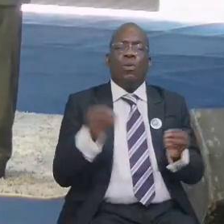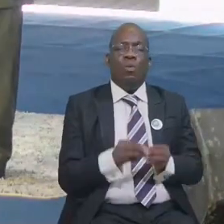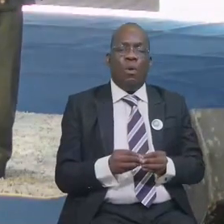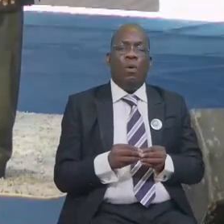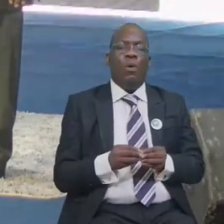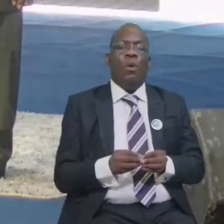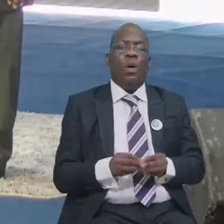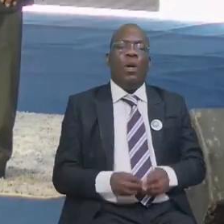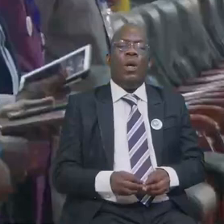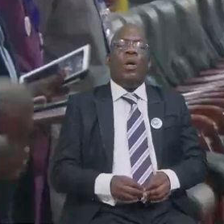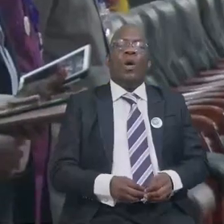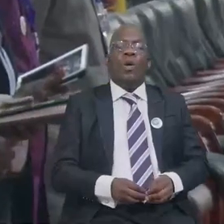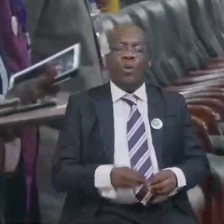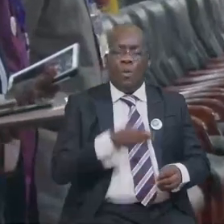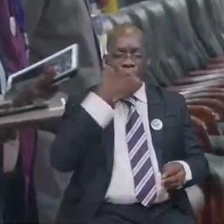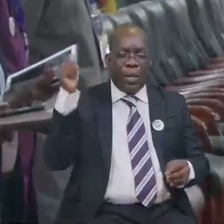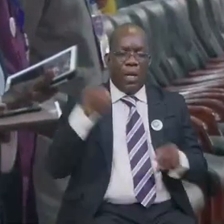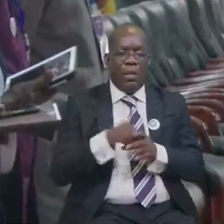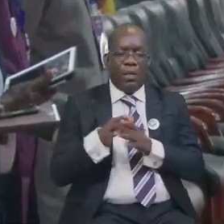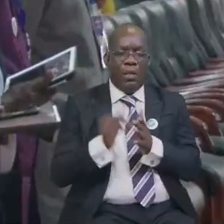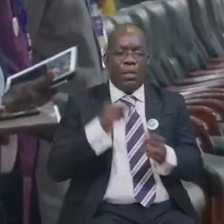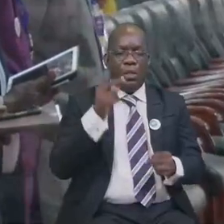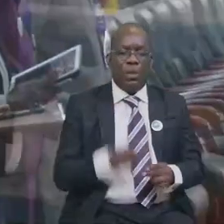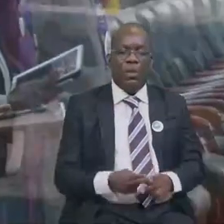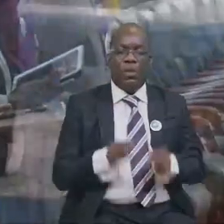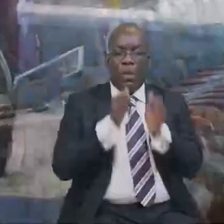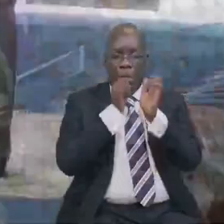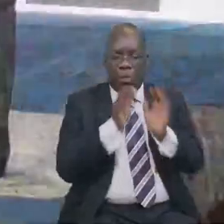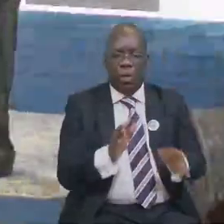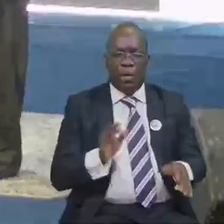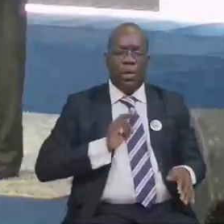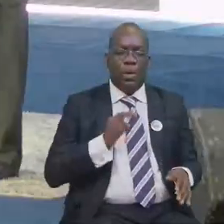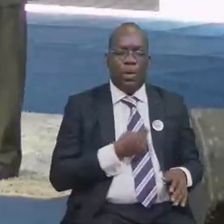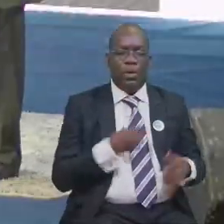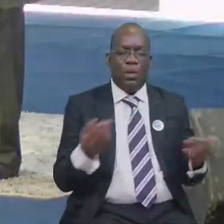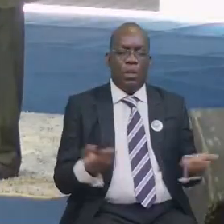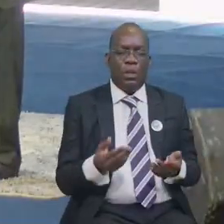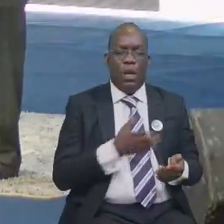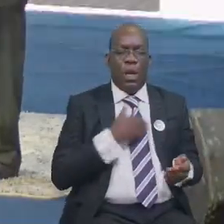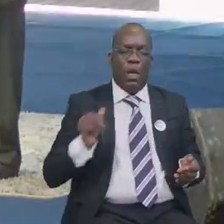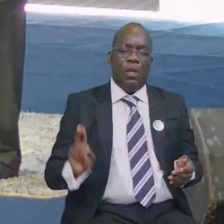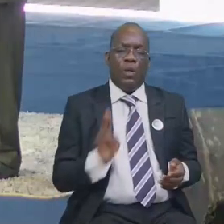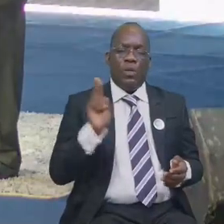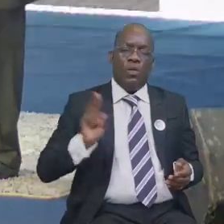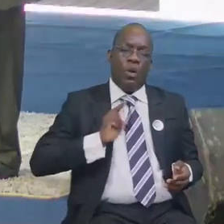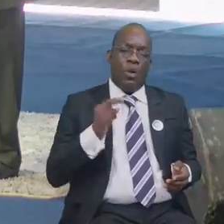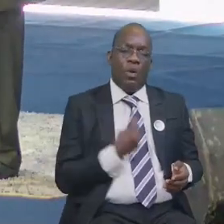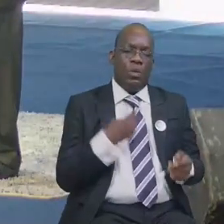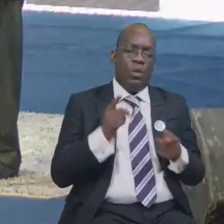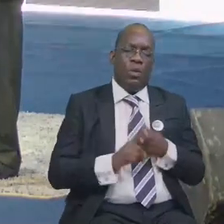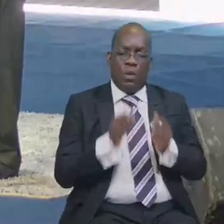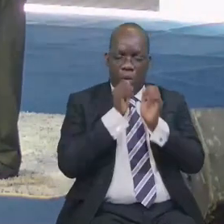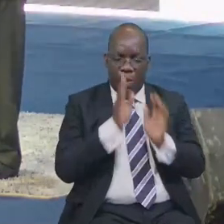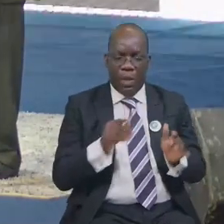ingénieux au nom de Jésus. Bénis-nous ici et utilise-nous pour bénir ce